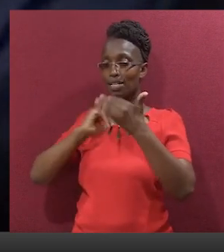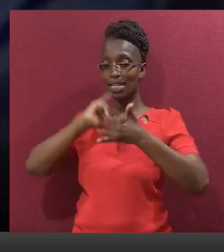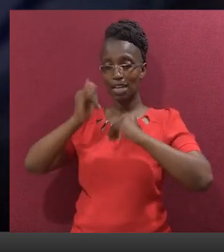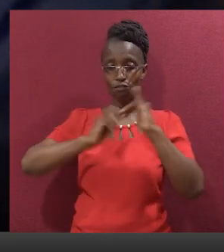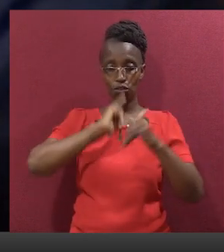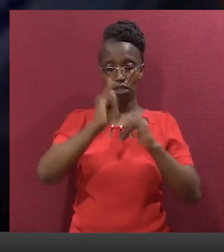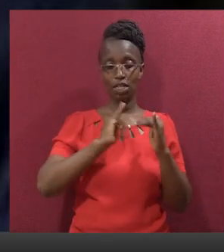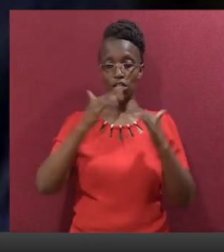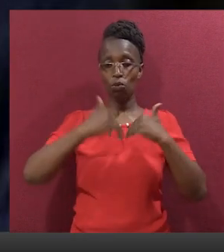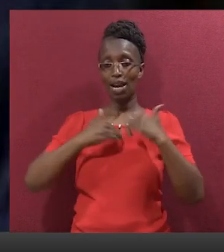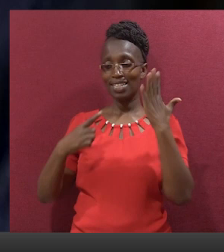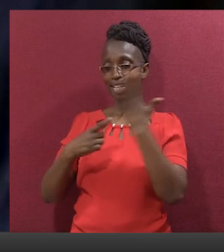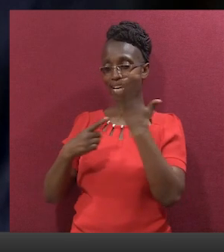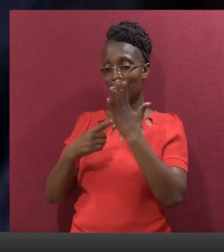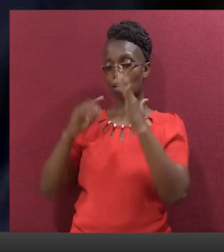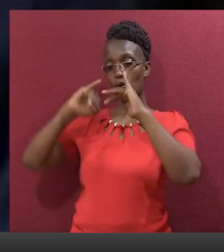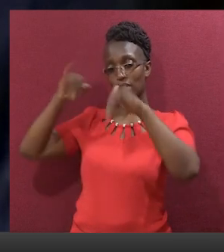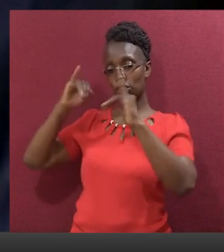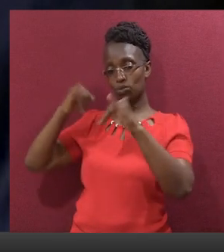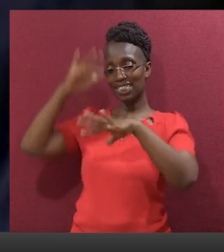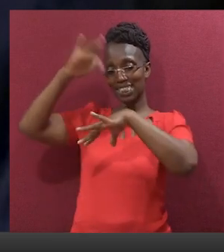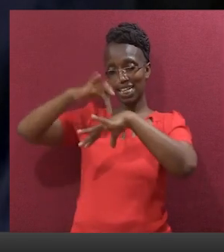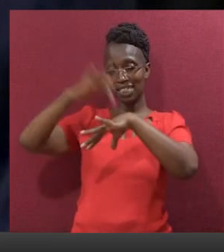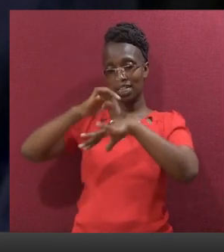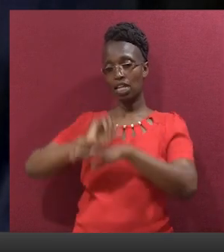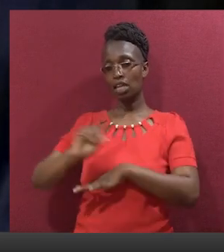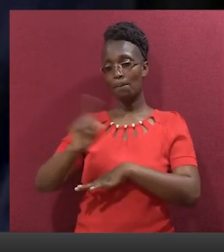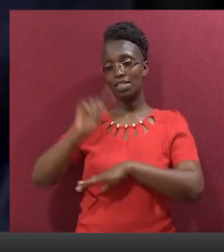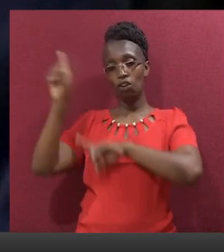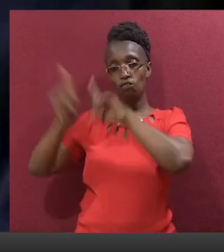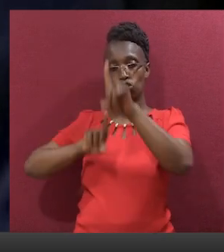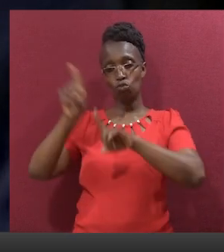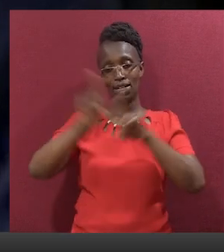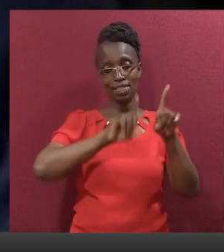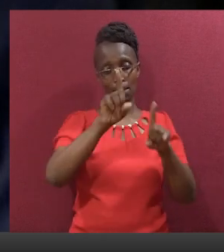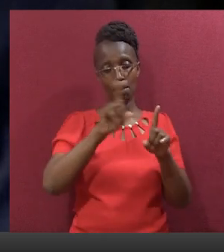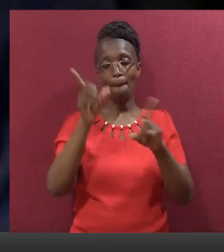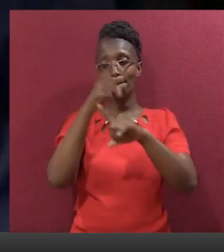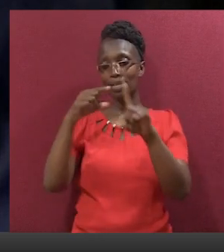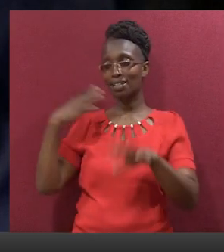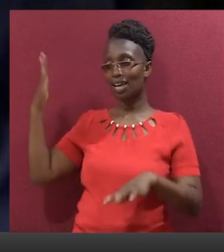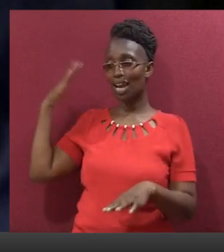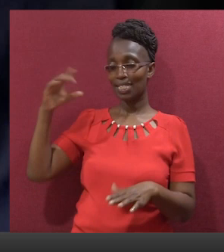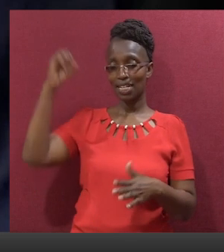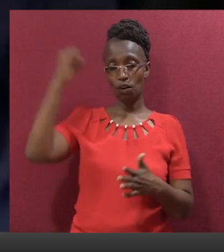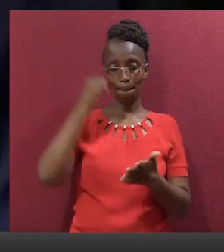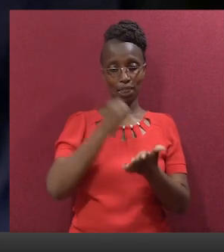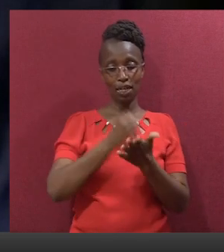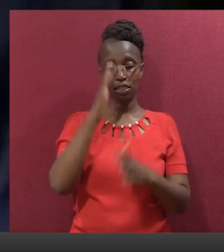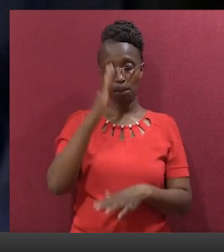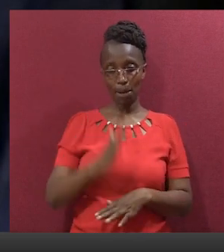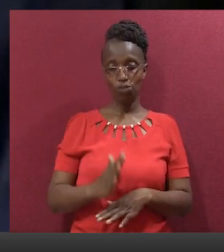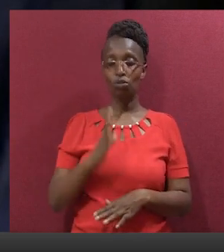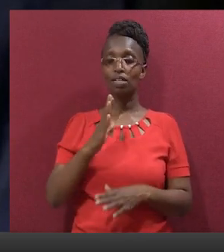wanahojiwa. And technical issues touching on the Ministry of Tourism and Heritage. Consequently, the nominee